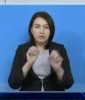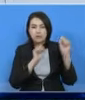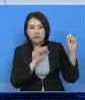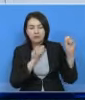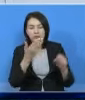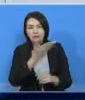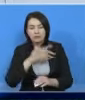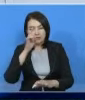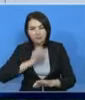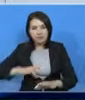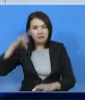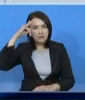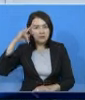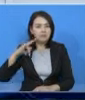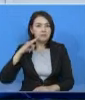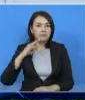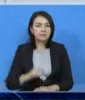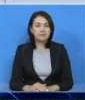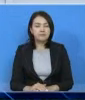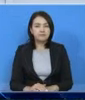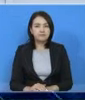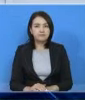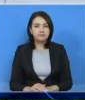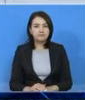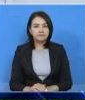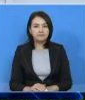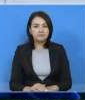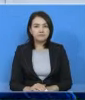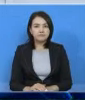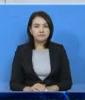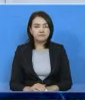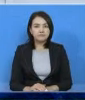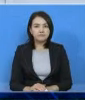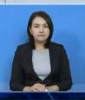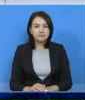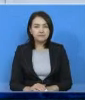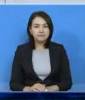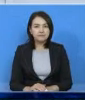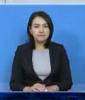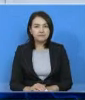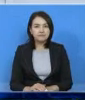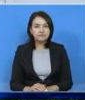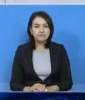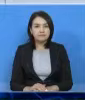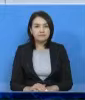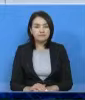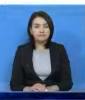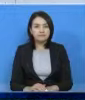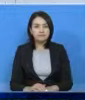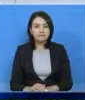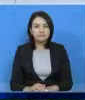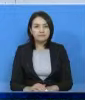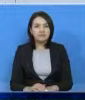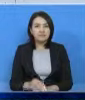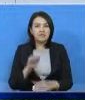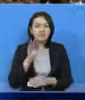нашу республику Казахстан. Большим уроком были январские события для всех? Ну, потрясением, можно сказать, да.